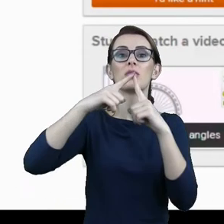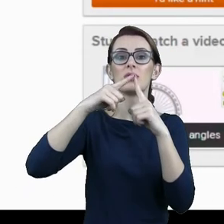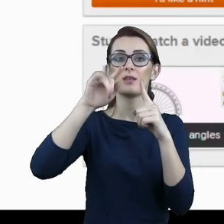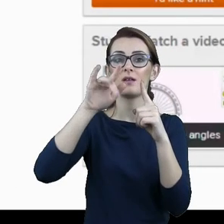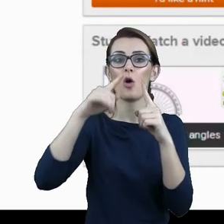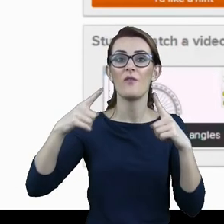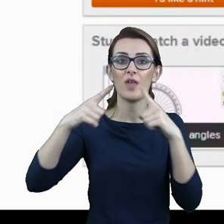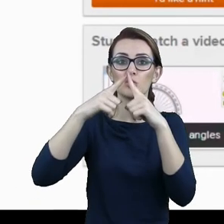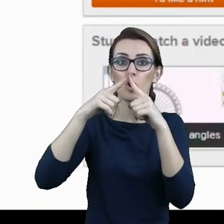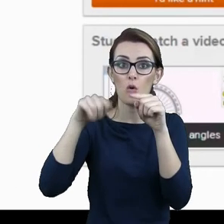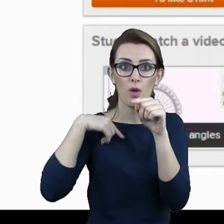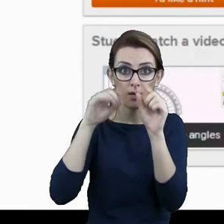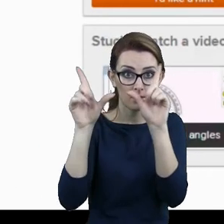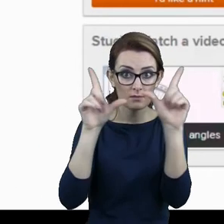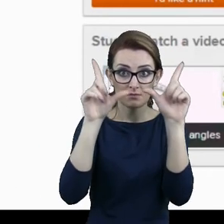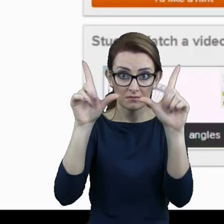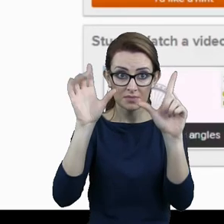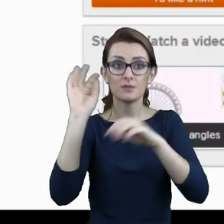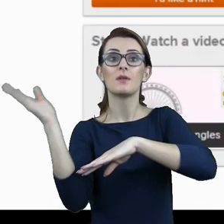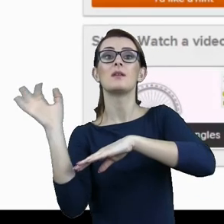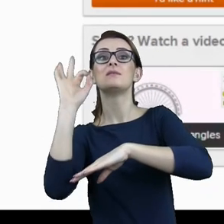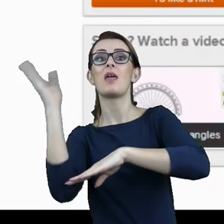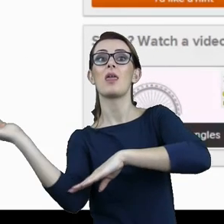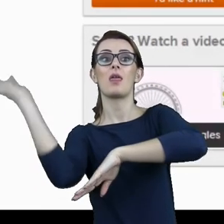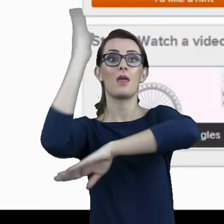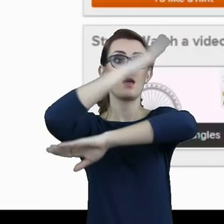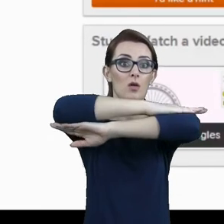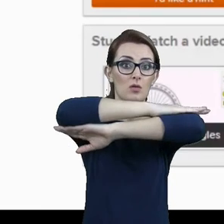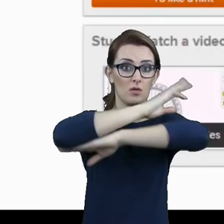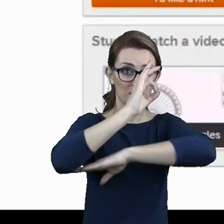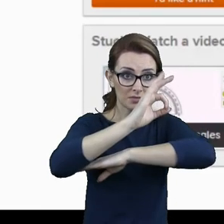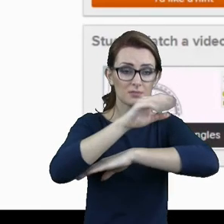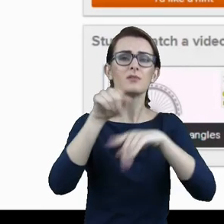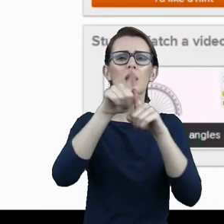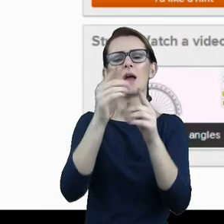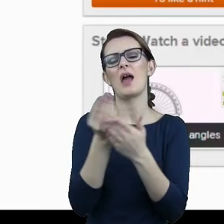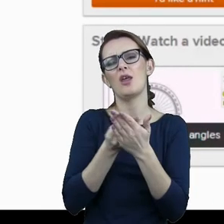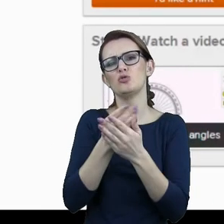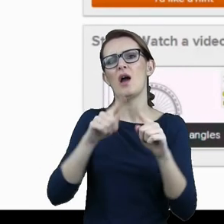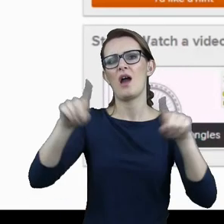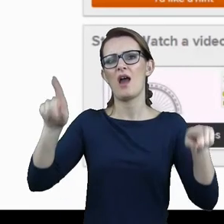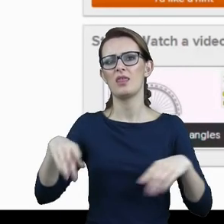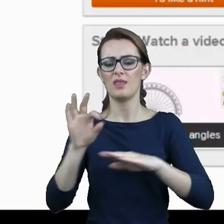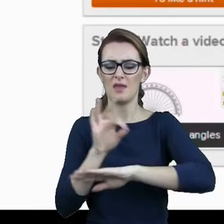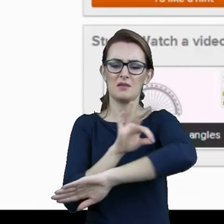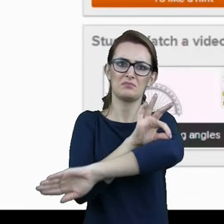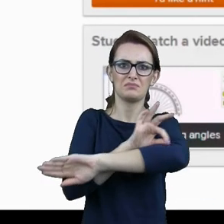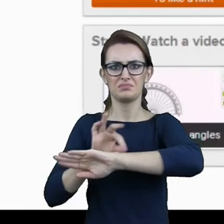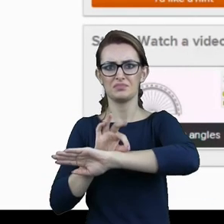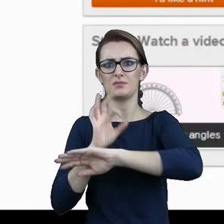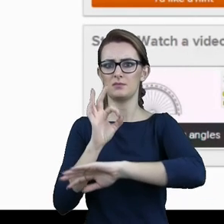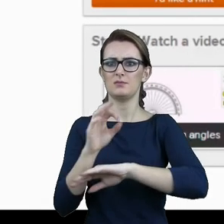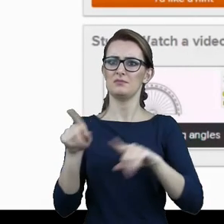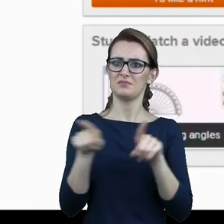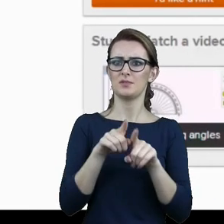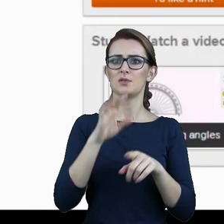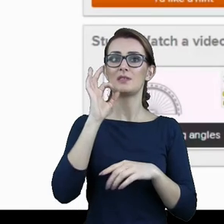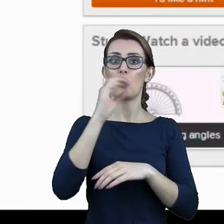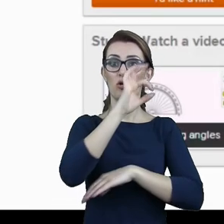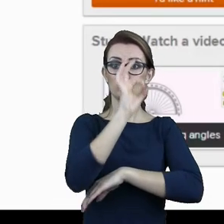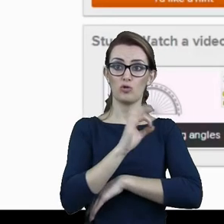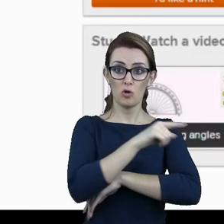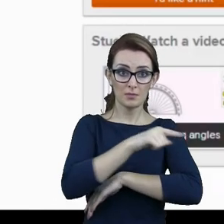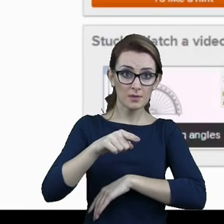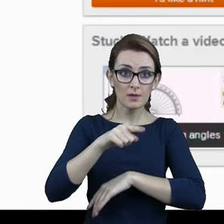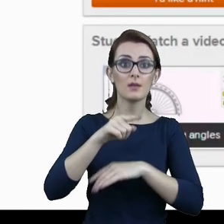mojego kąta. Jedno ramię ustawiam na 0. Gdybyś po prostu to ramię sobie narysował i tak wstawił kątomierz, żeby